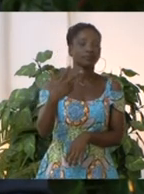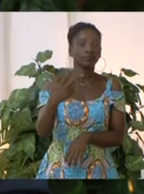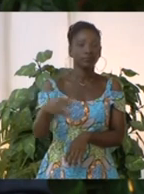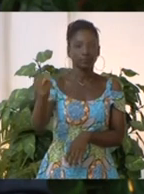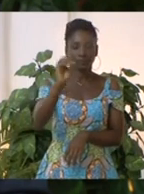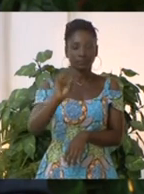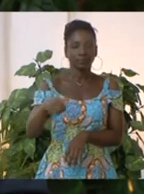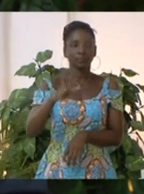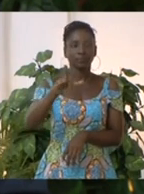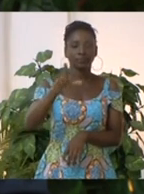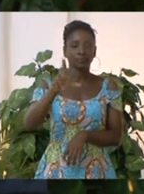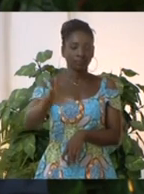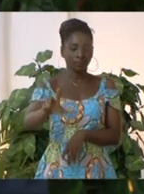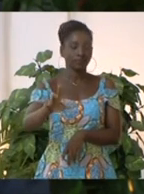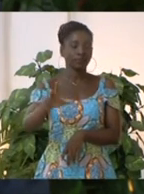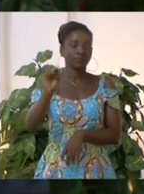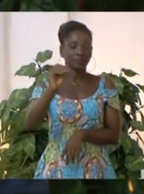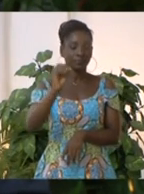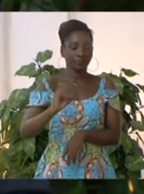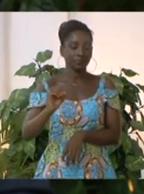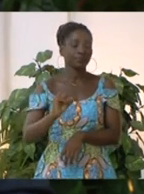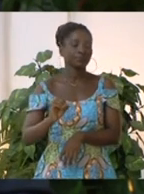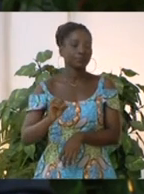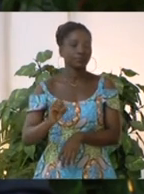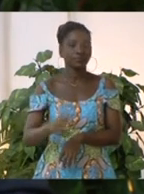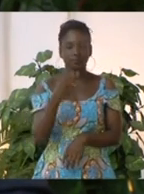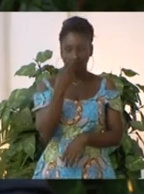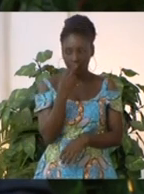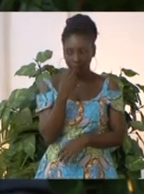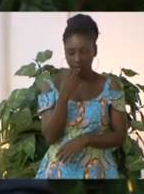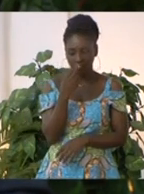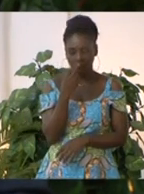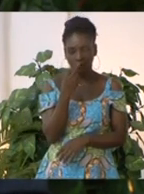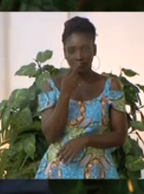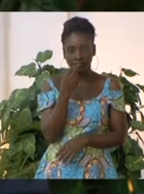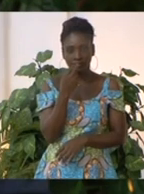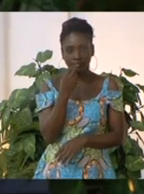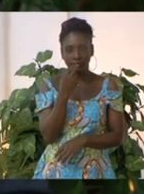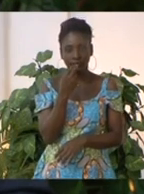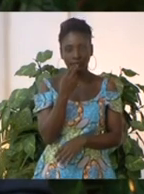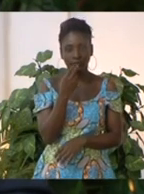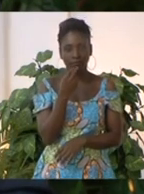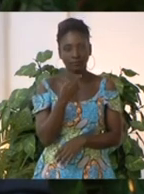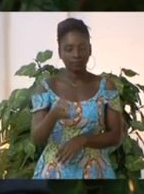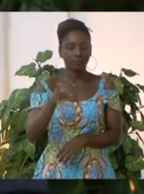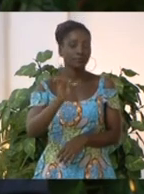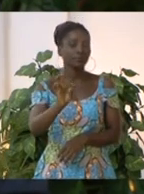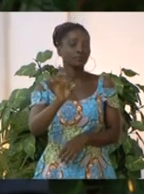soit 0,23%. Bédier Conan Aimé Henri,